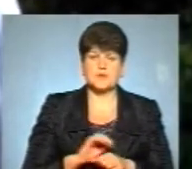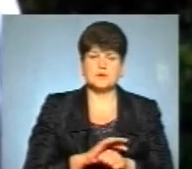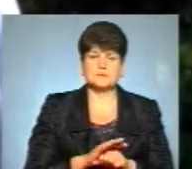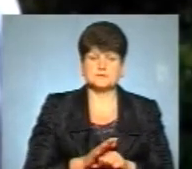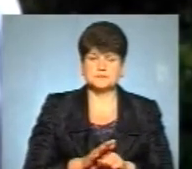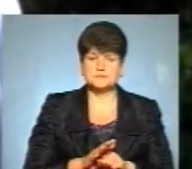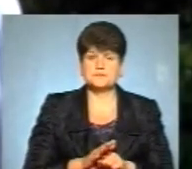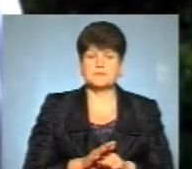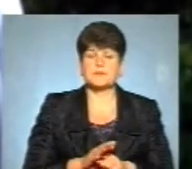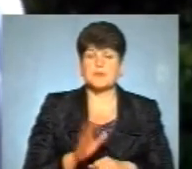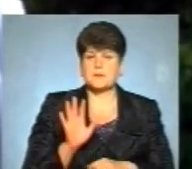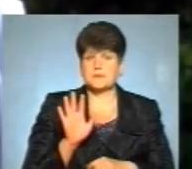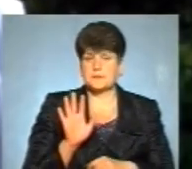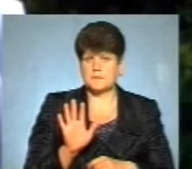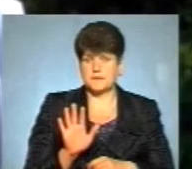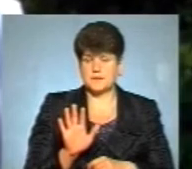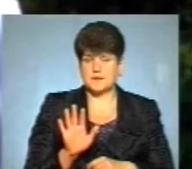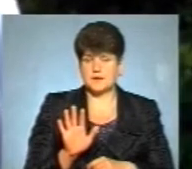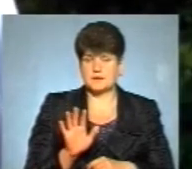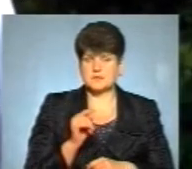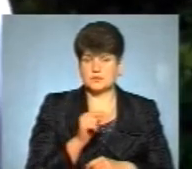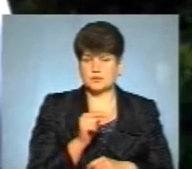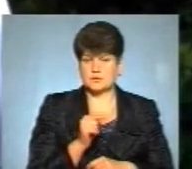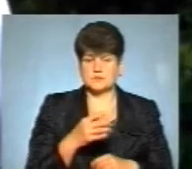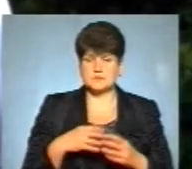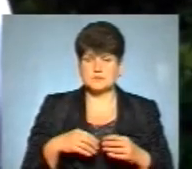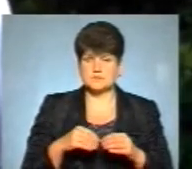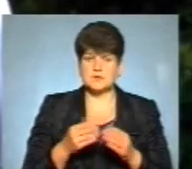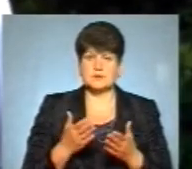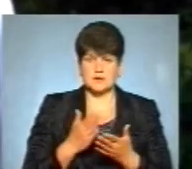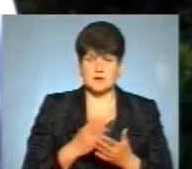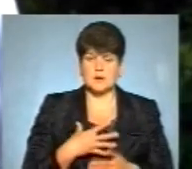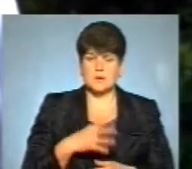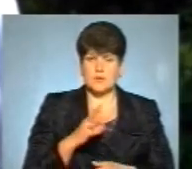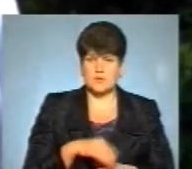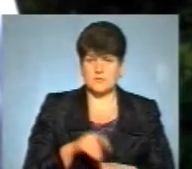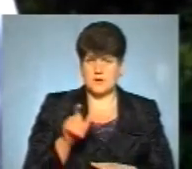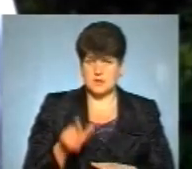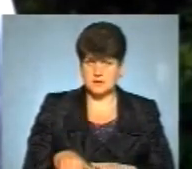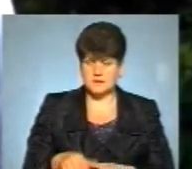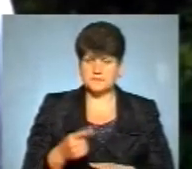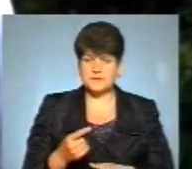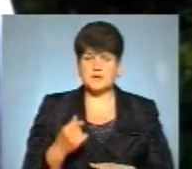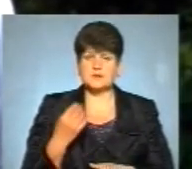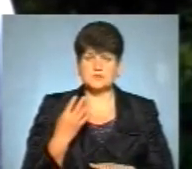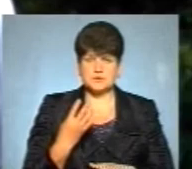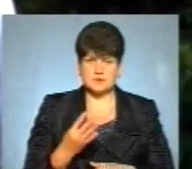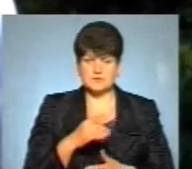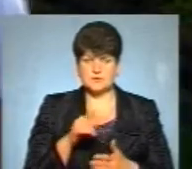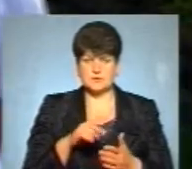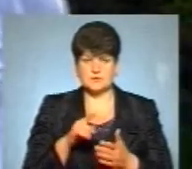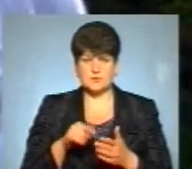COVID-19. 5 з цієї сім'ї, де є померлий, і 4 з підозрою на